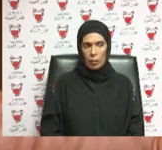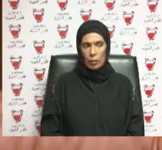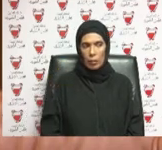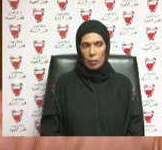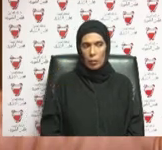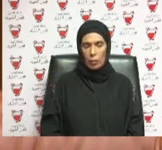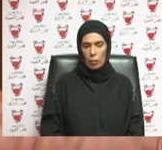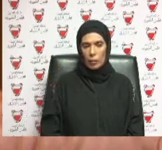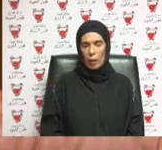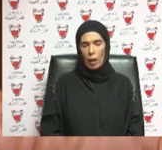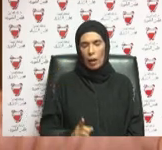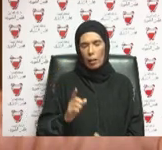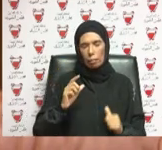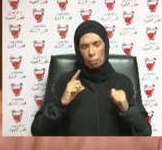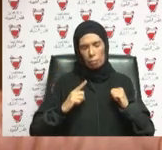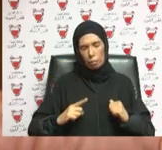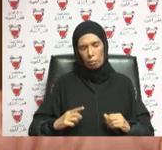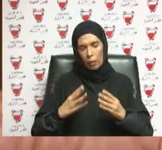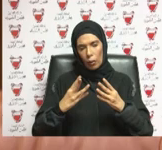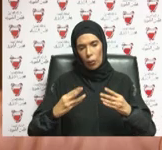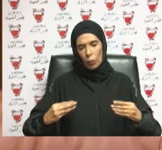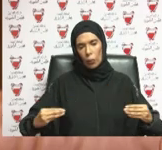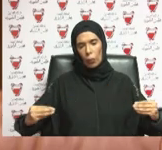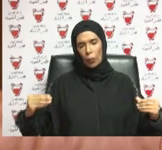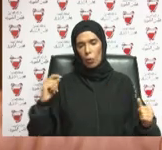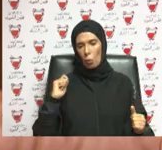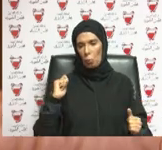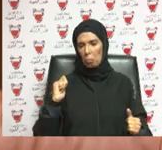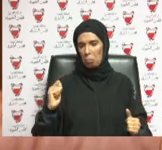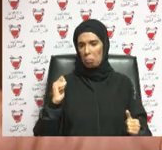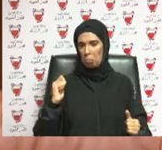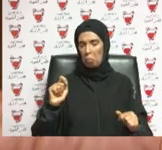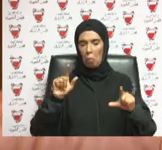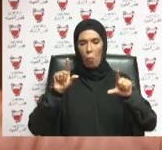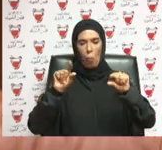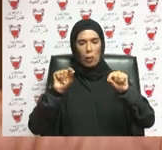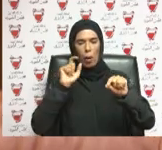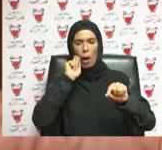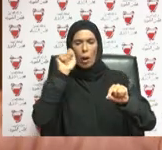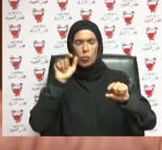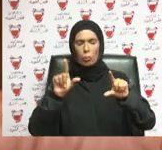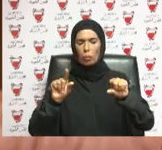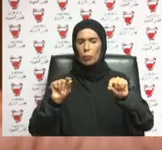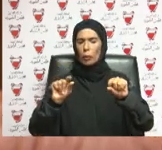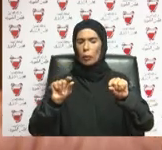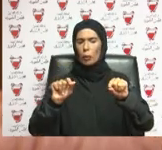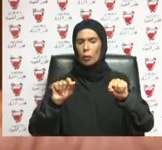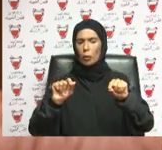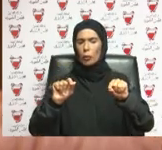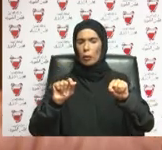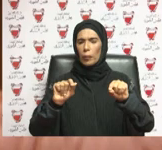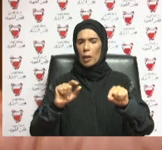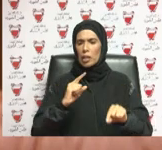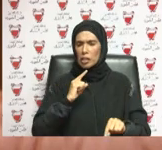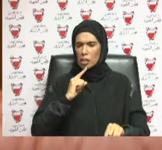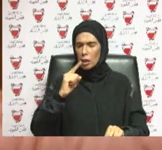الموقر طيب الله ثراه، رجل دولة من الطراز المميز، حيث أنه تمكن على مدى العقود